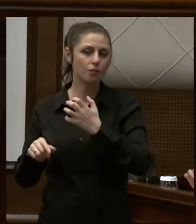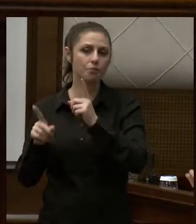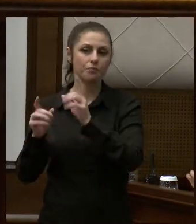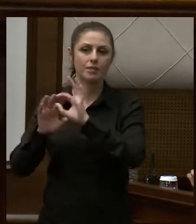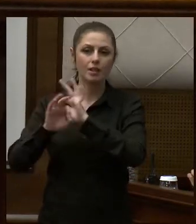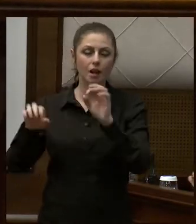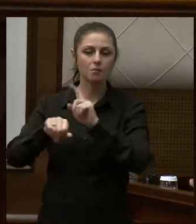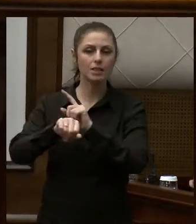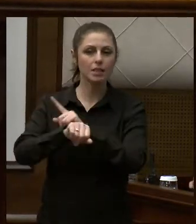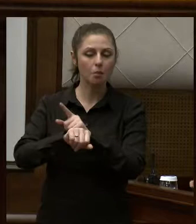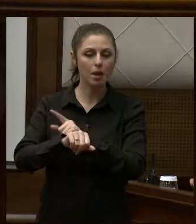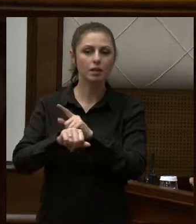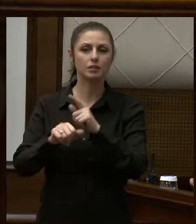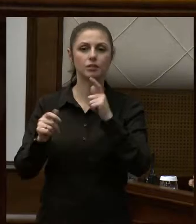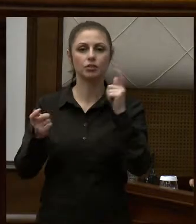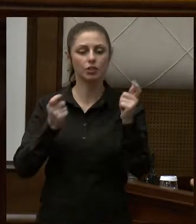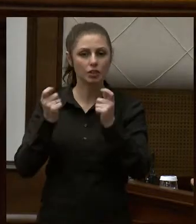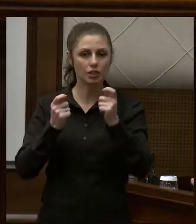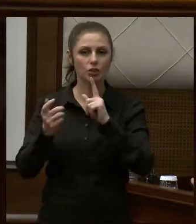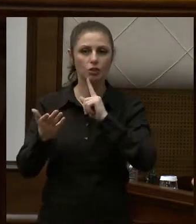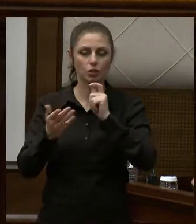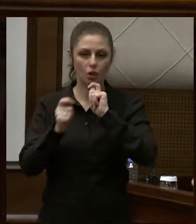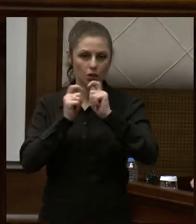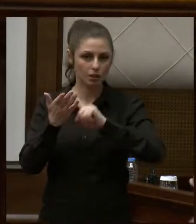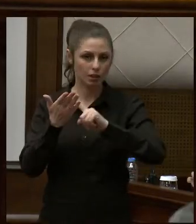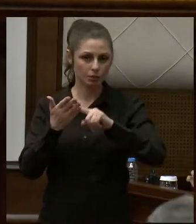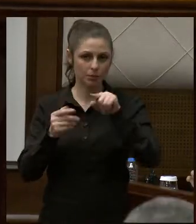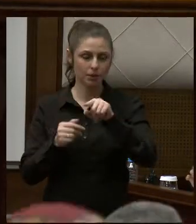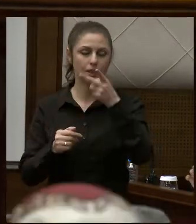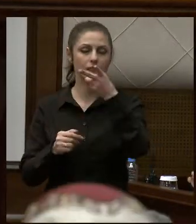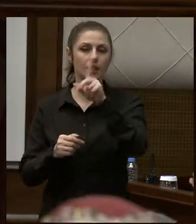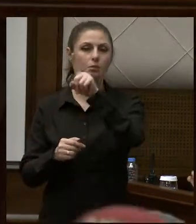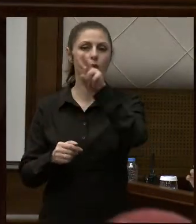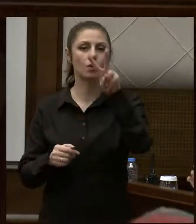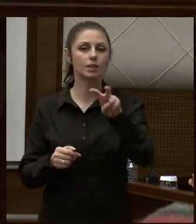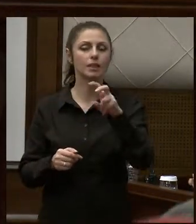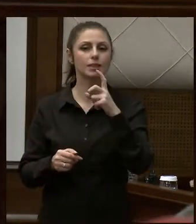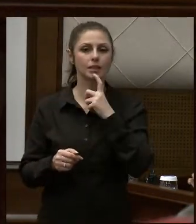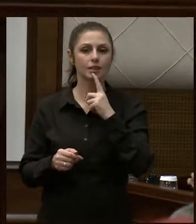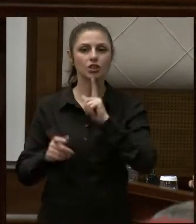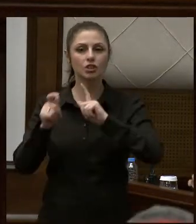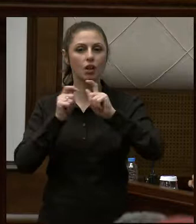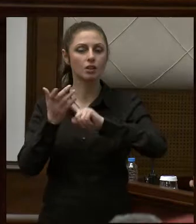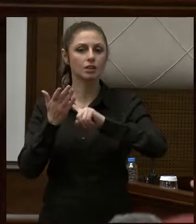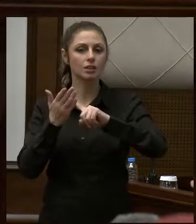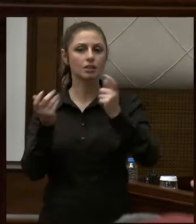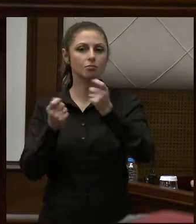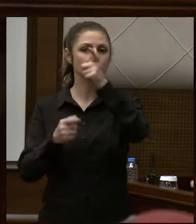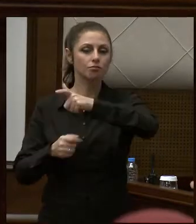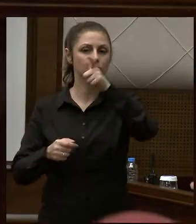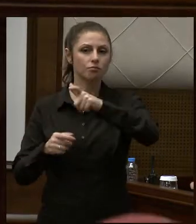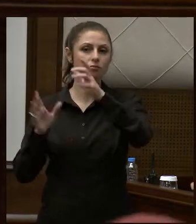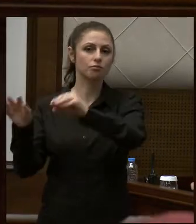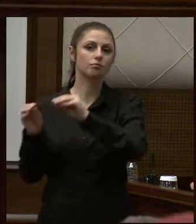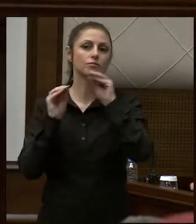zamanlı olarak sözleşme yapılmak suretiyle 2018 yılında sözleşmeli personel olarak istihdam edilmesi